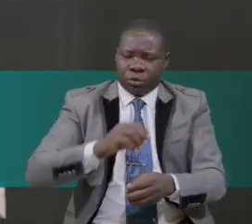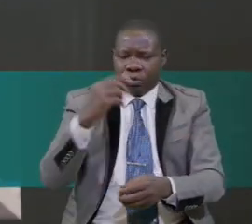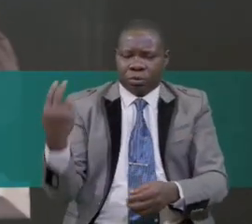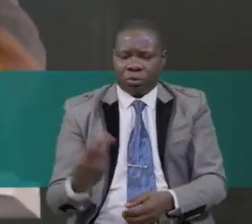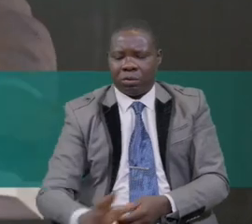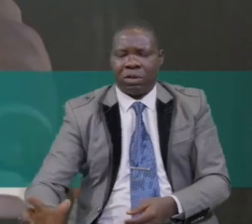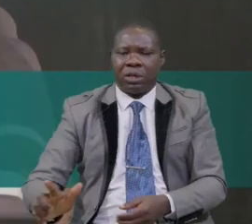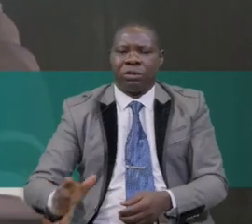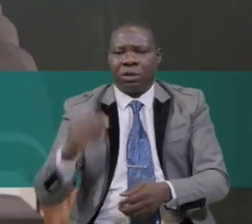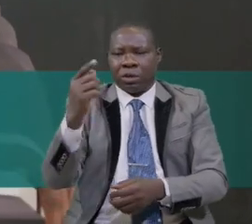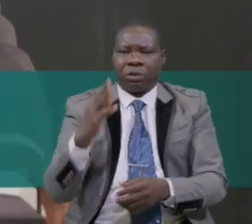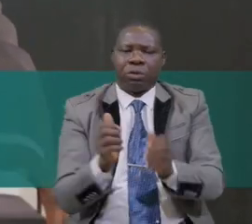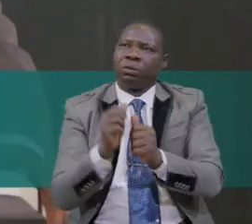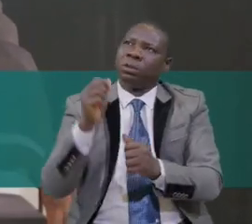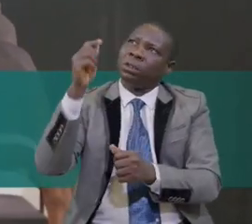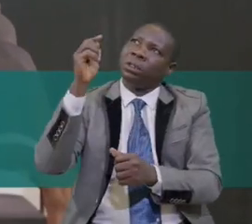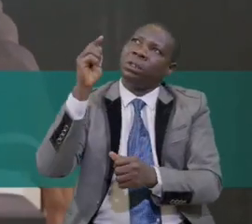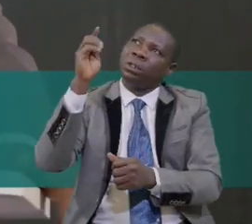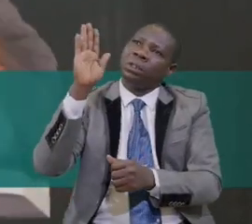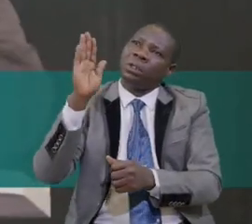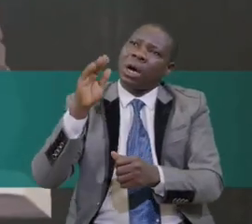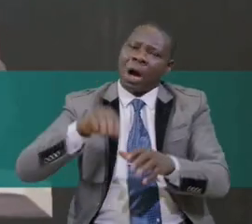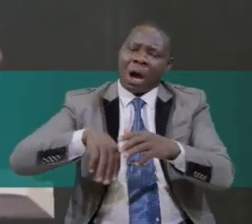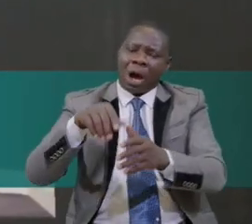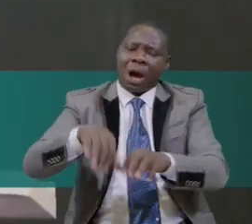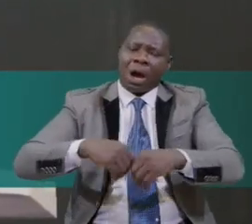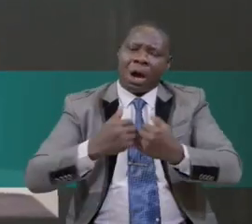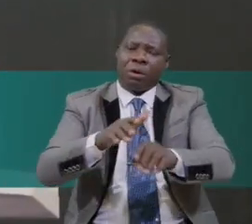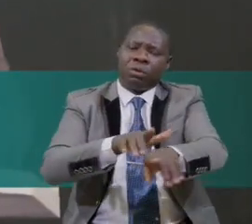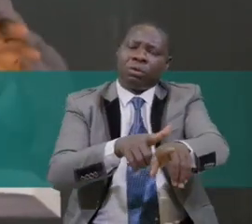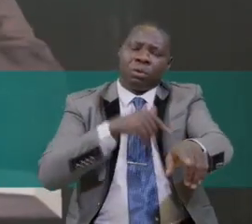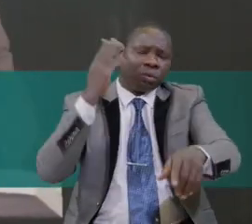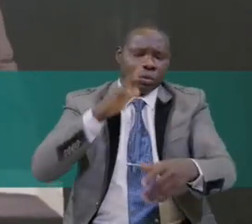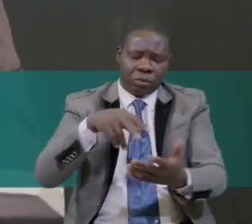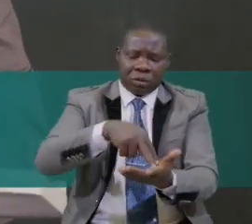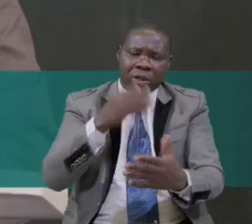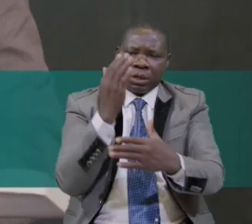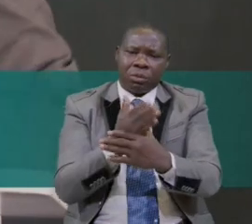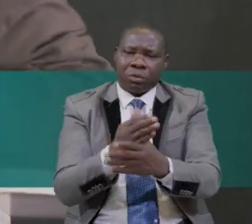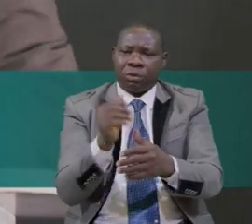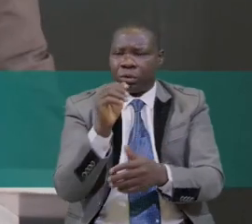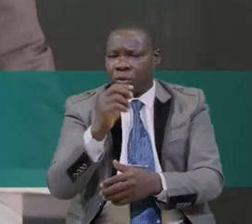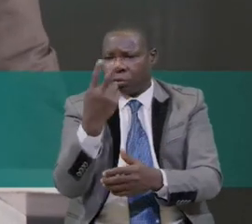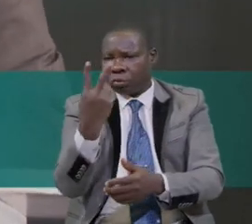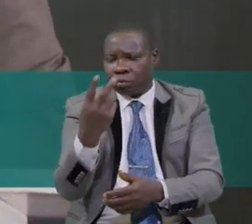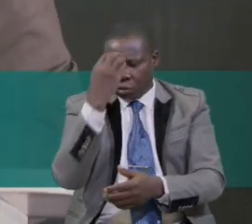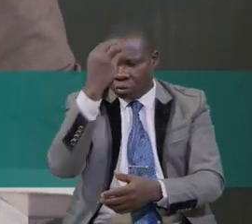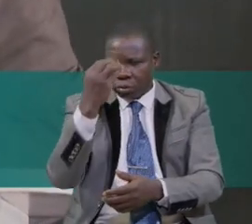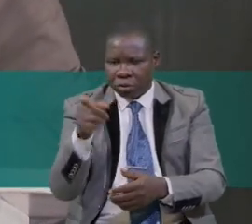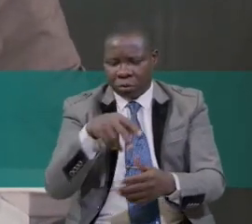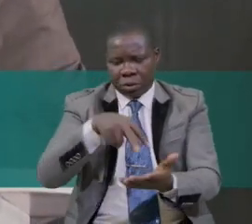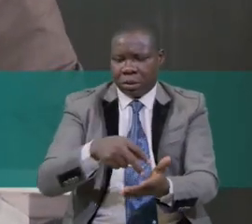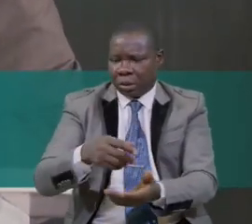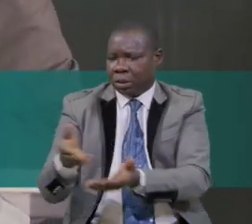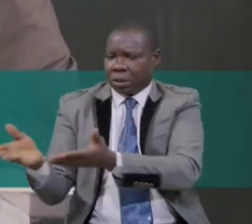inutiles. Pendant combien de temps allez vous clocher des deux côtés? Et vous n'êtes ici ni là-bas.